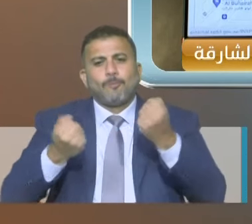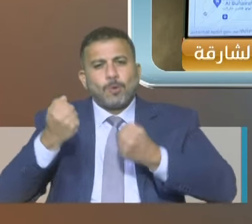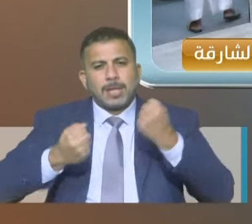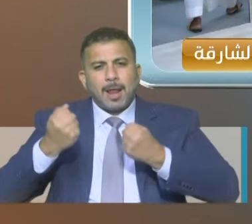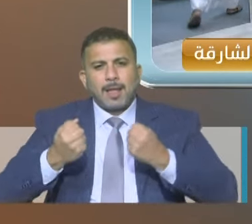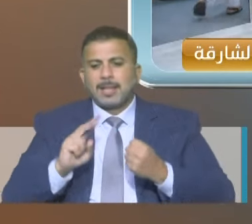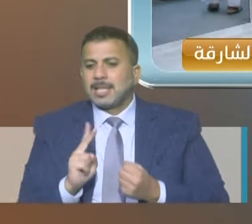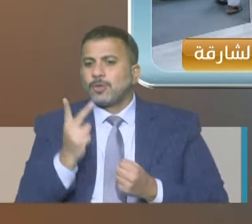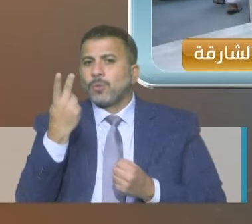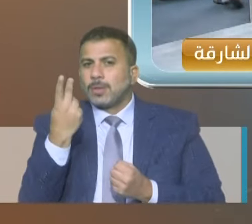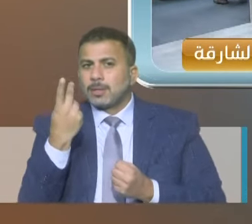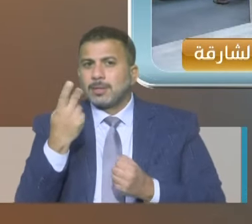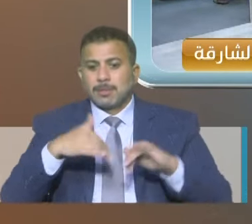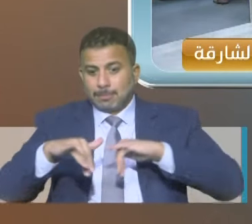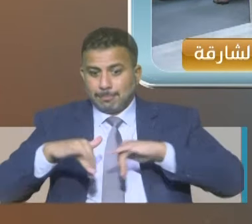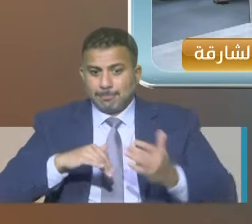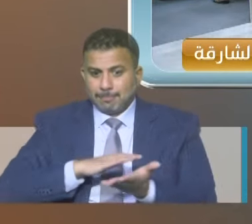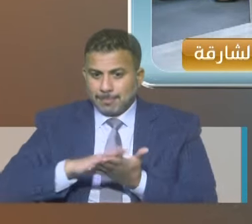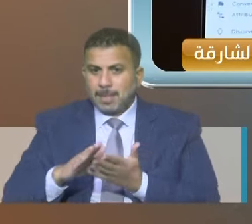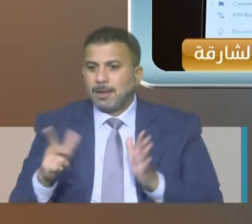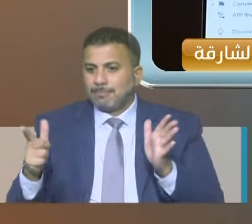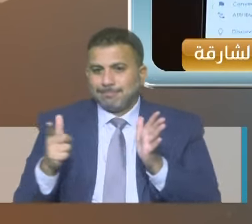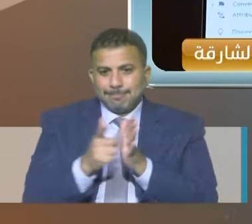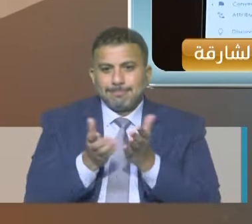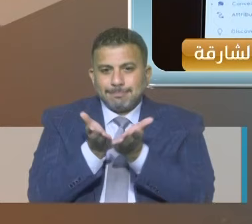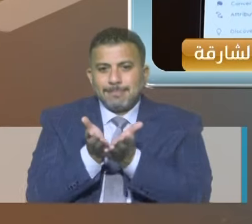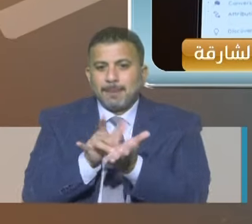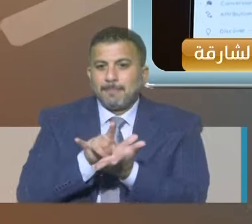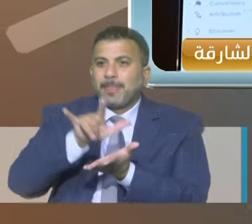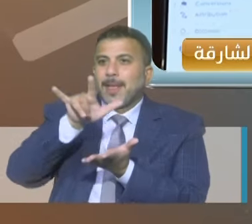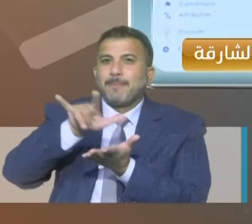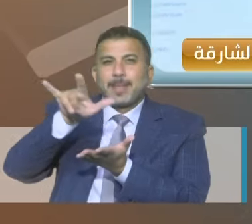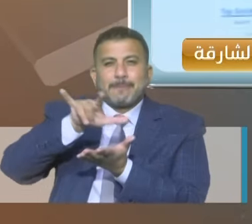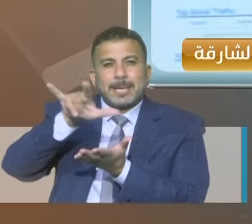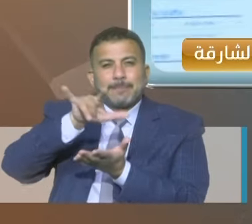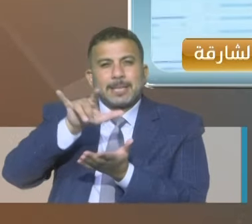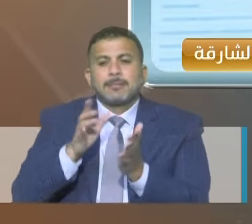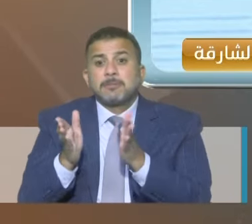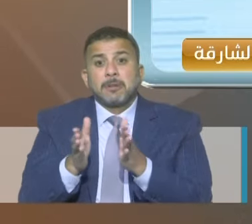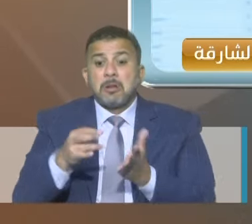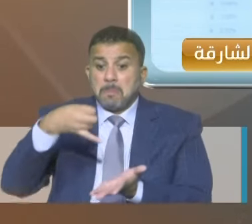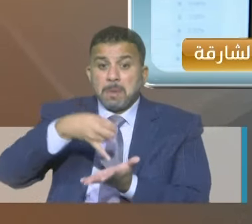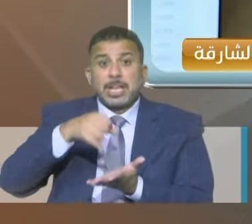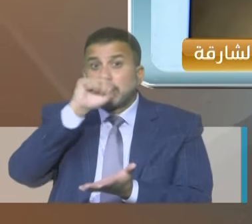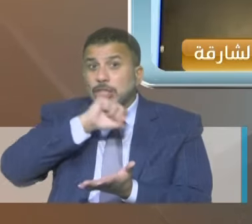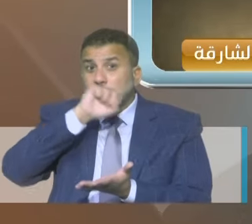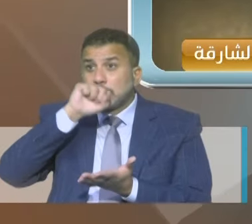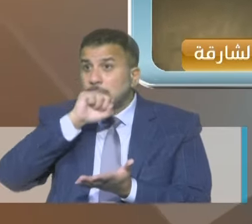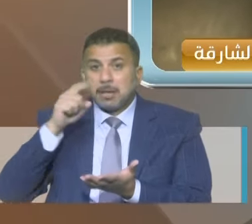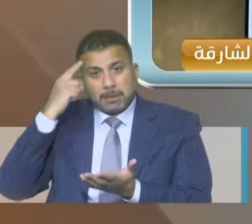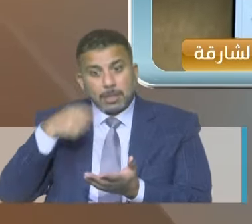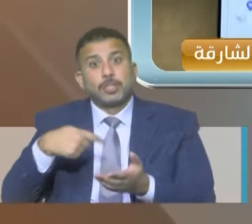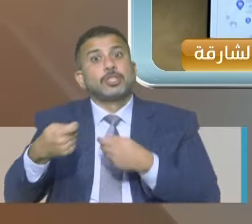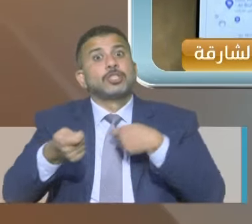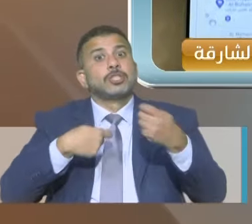والمواصلات وتطوير الطرق والموانئ والمطارات، والتي تجعل الشارقة مركزاً إقليمياً للنقل